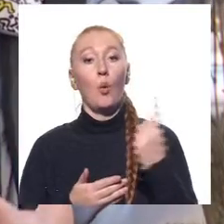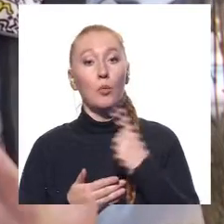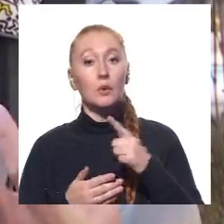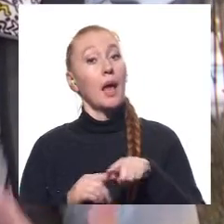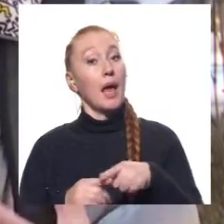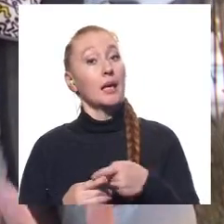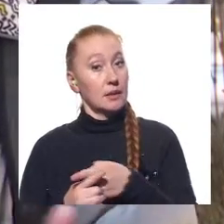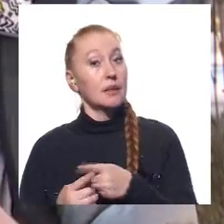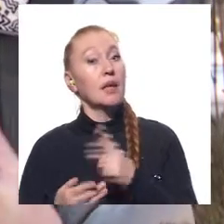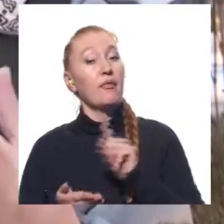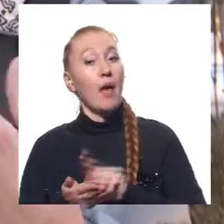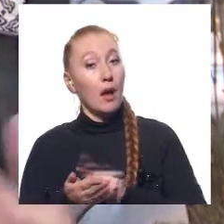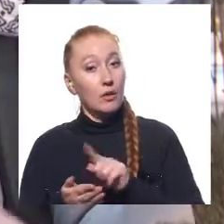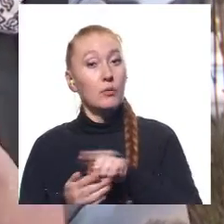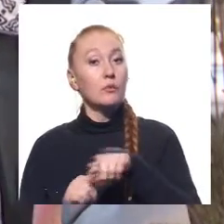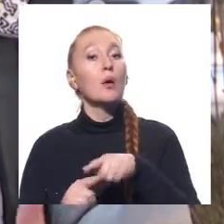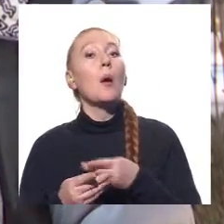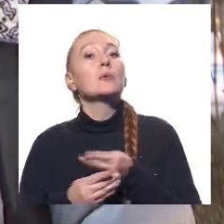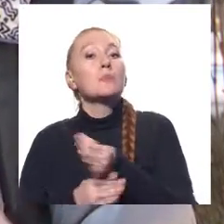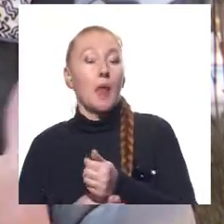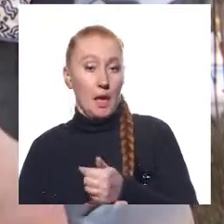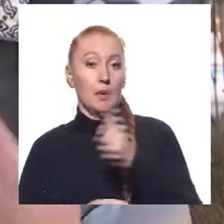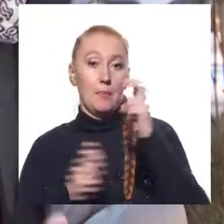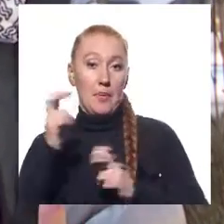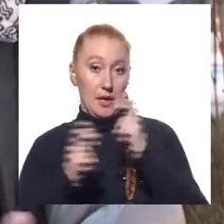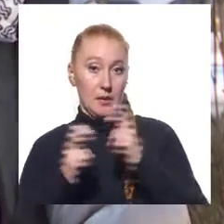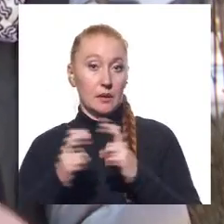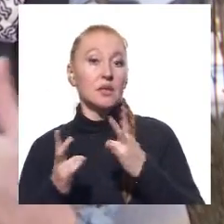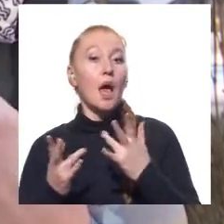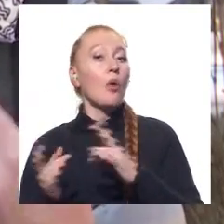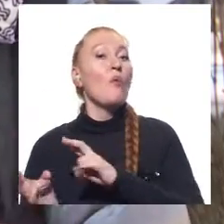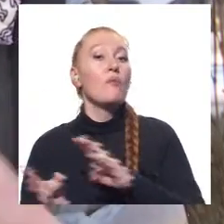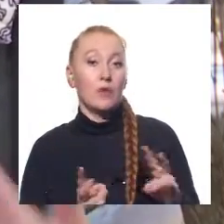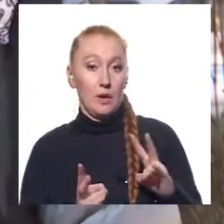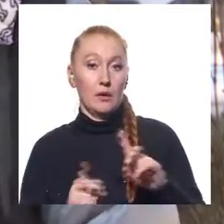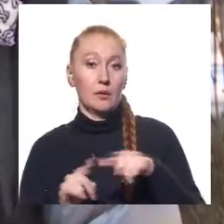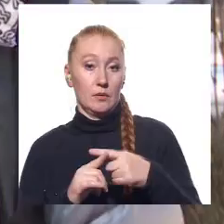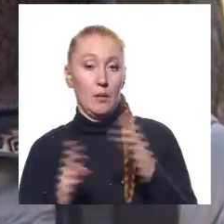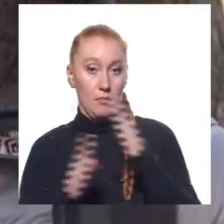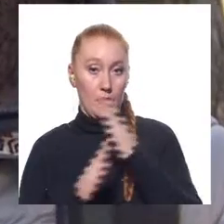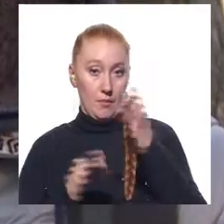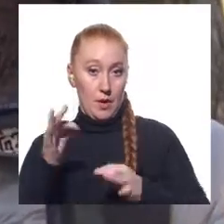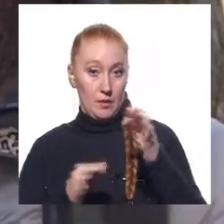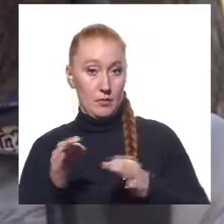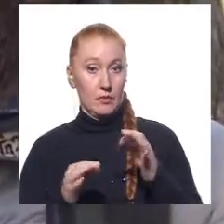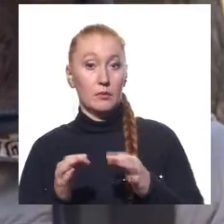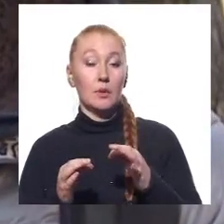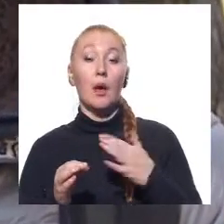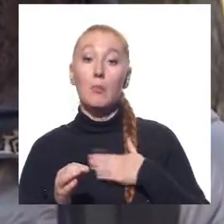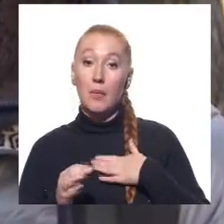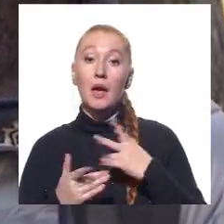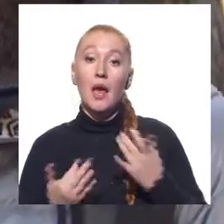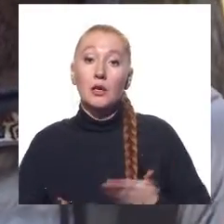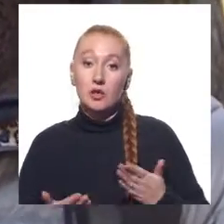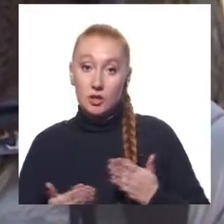– це, по факту, сплата підприємствам за шкоду, яке підприємство надає довкіллю. Тому ми, як мешканці